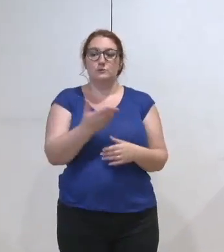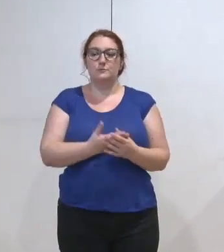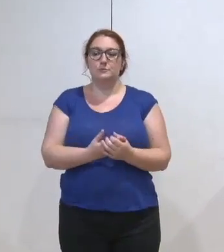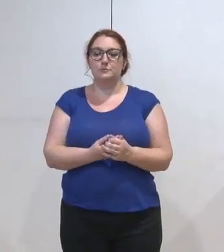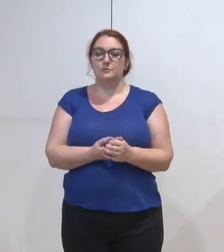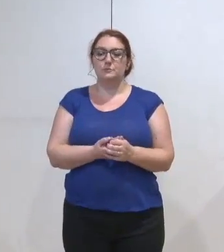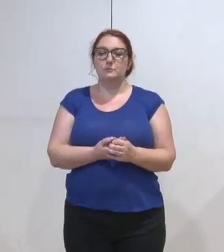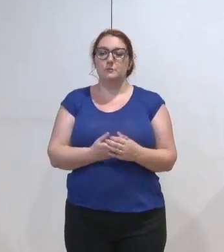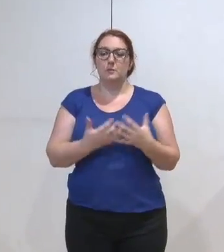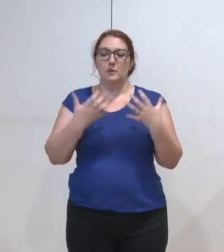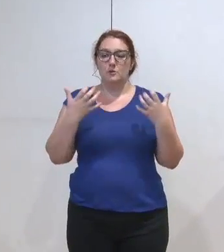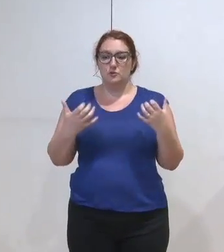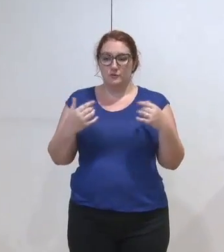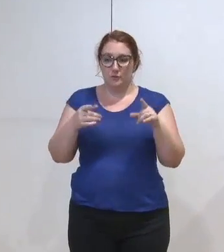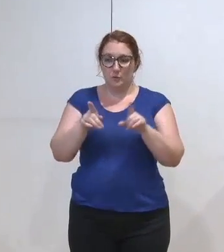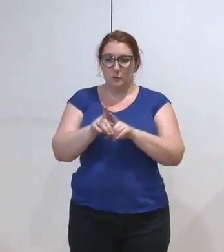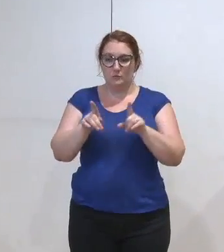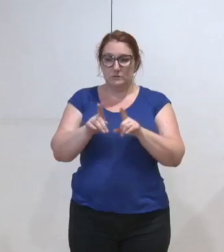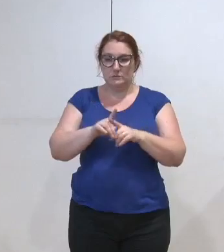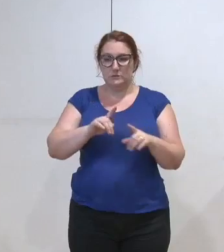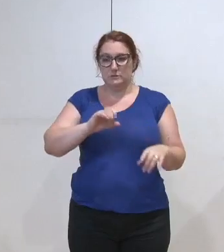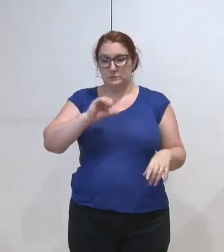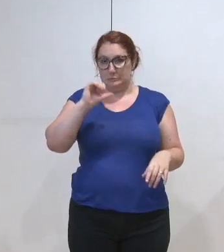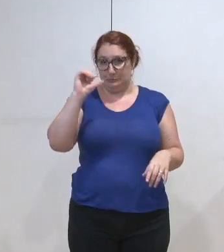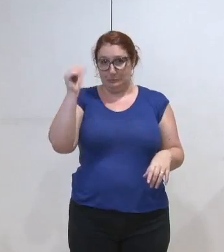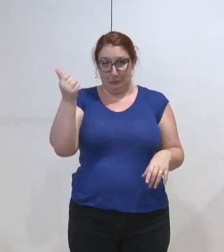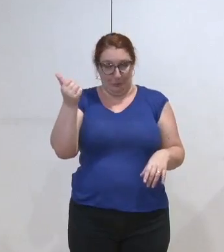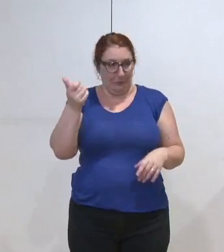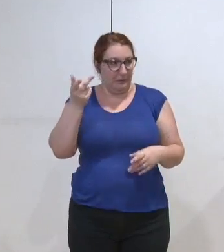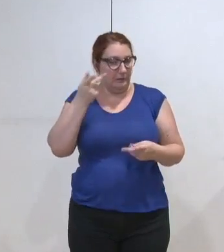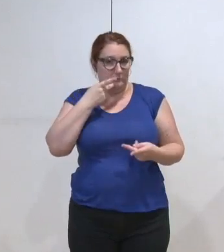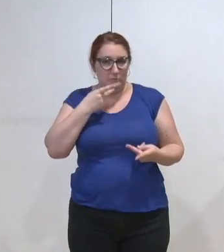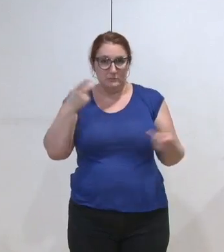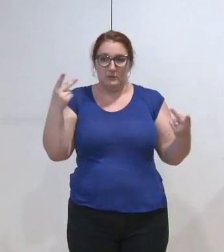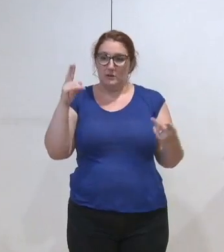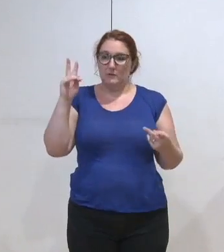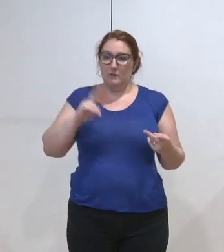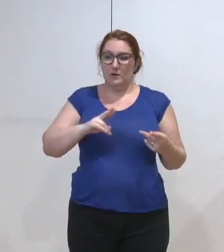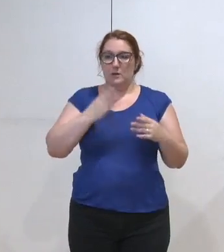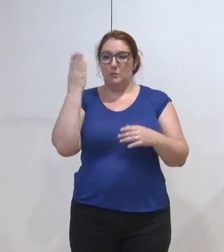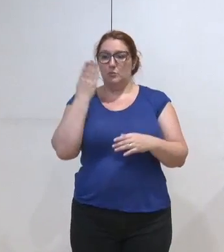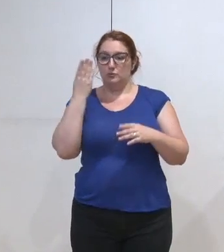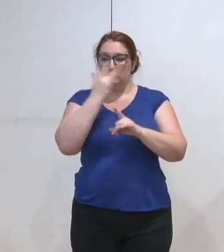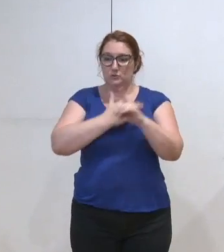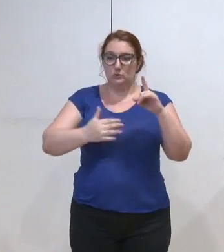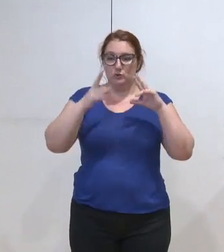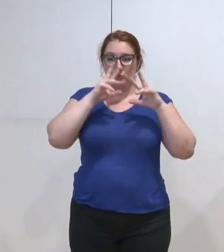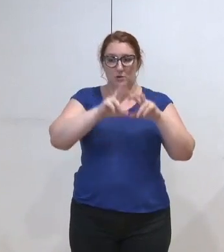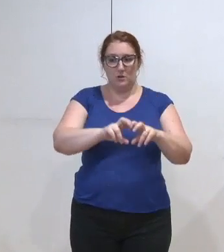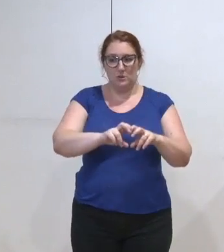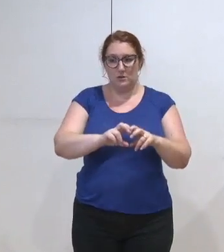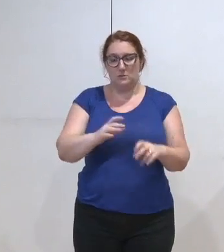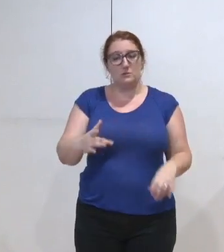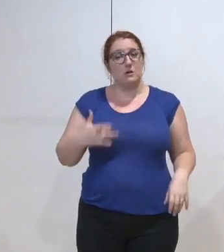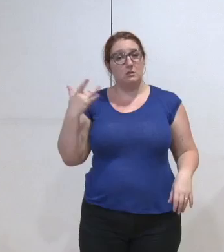je voudrais aussi pour commencer souligner tout l'intérêt de C de cette analyse des besoins sociaux parce qu'en fait elle